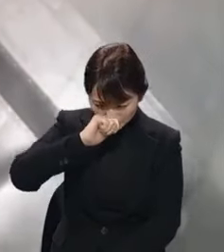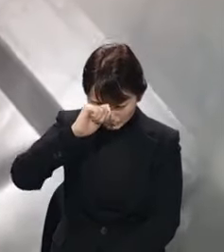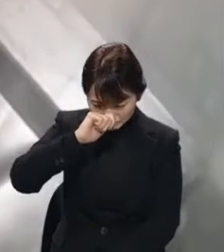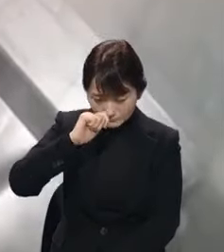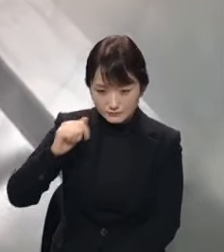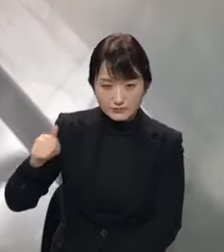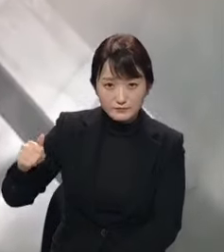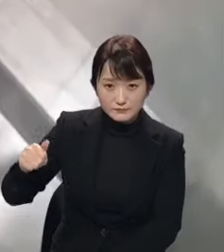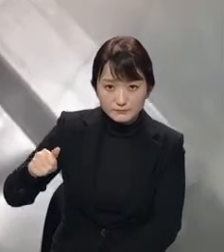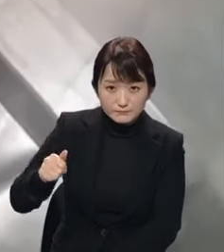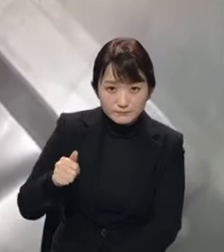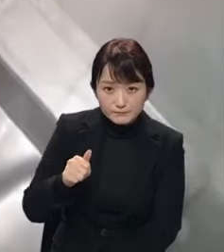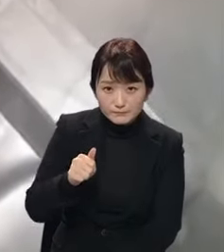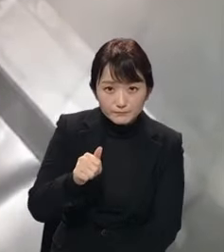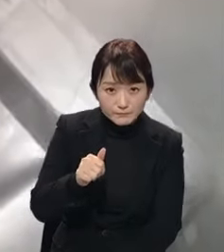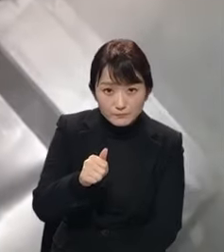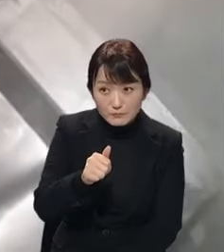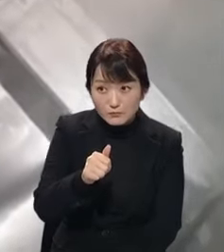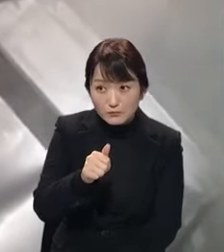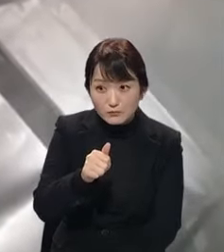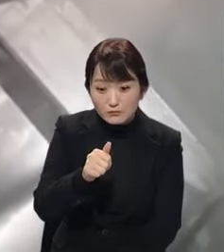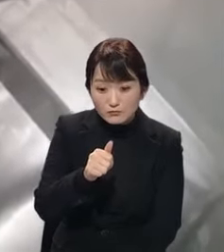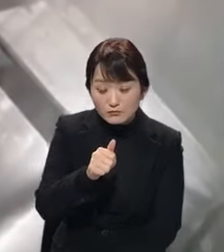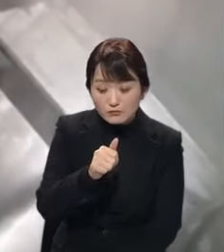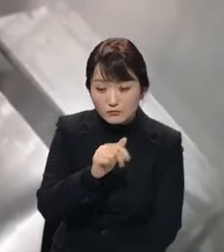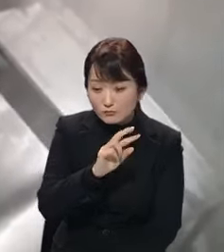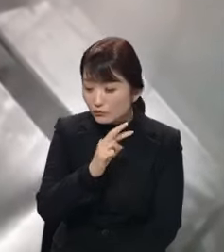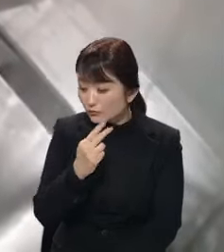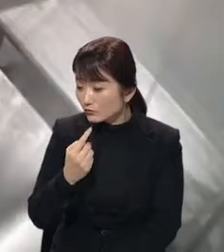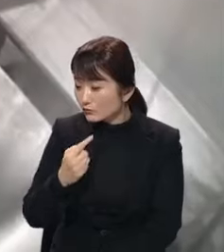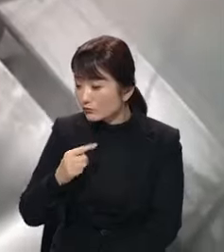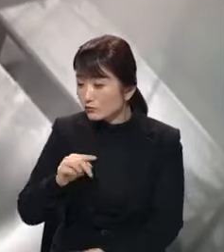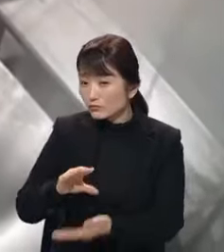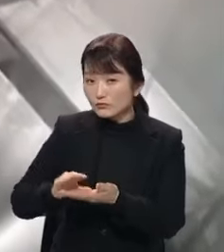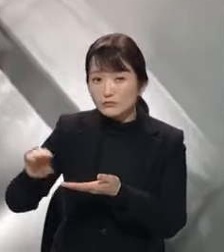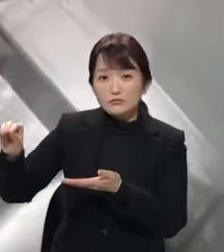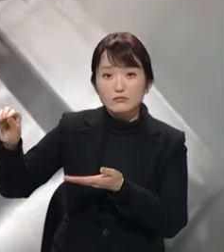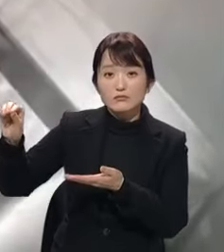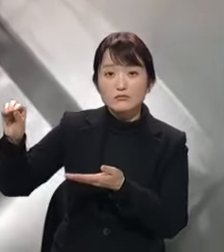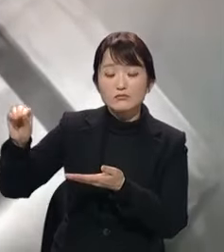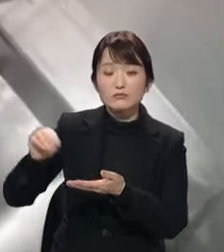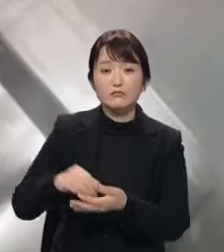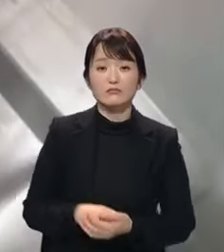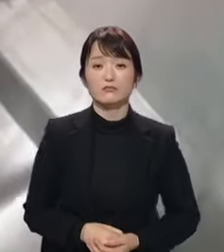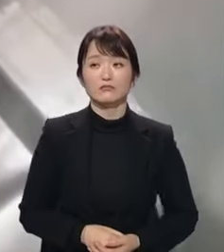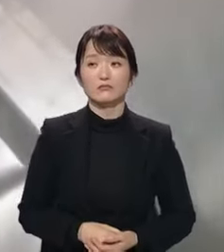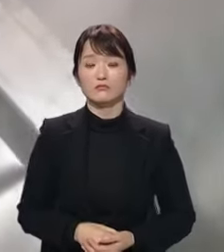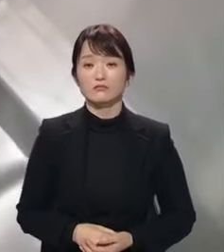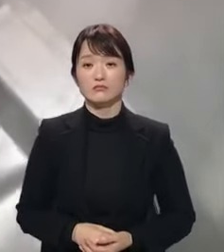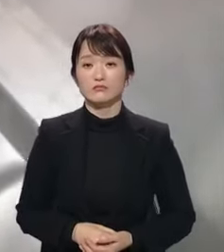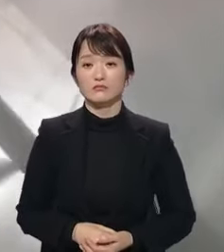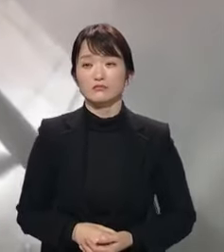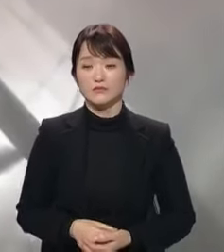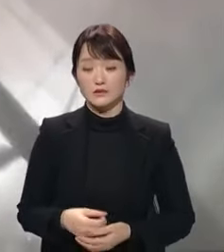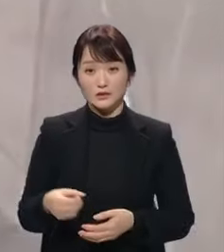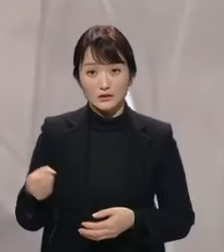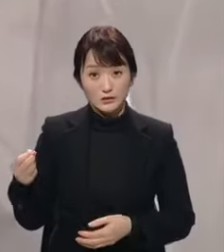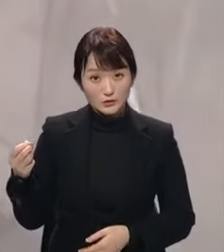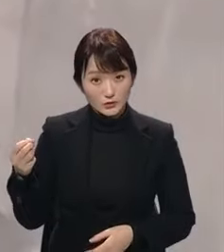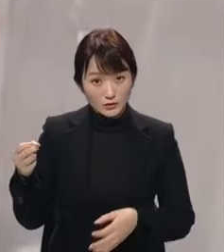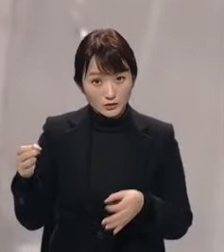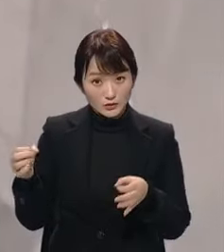가리고 입구로 들어오는 듯 하더니 휙 뒤돌아서 그냥 가네요. 어허. 자, 그런데 잠시